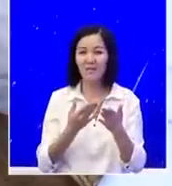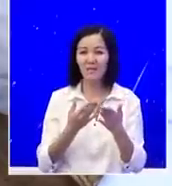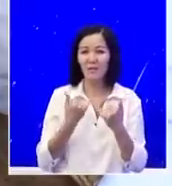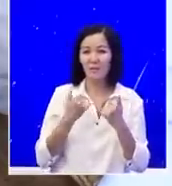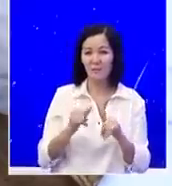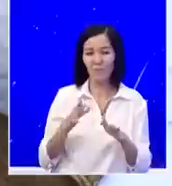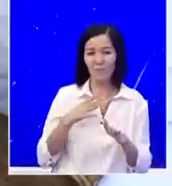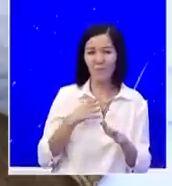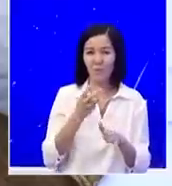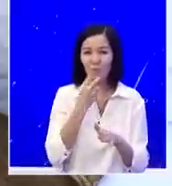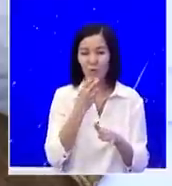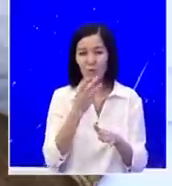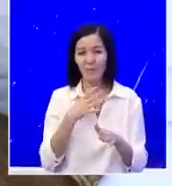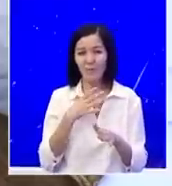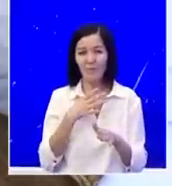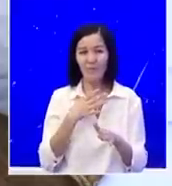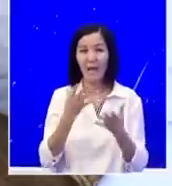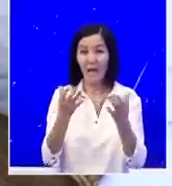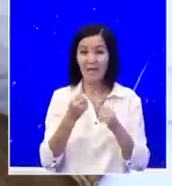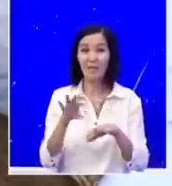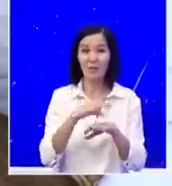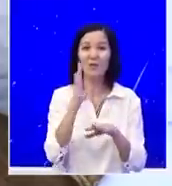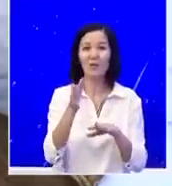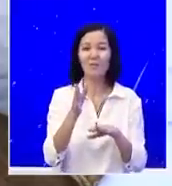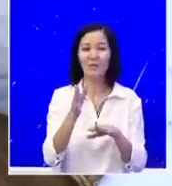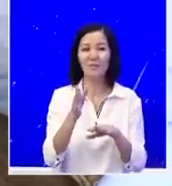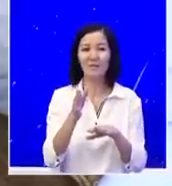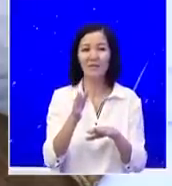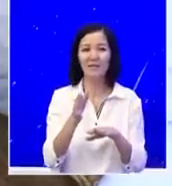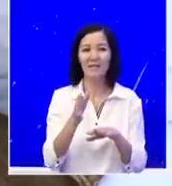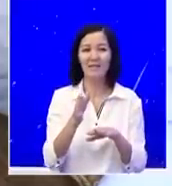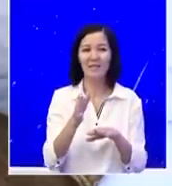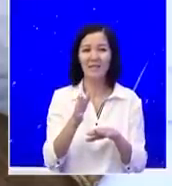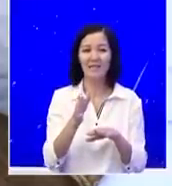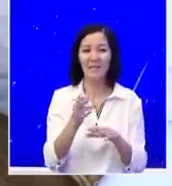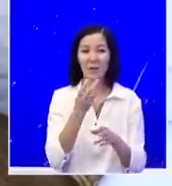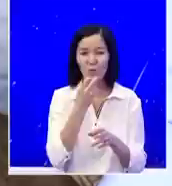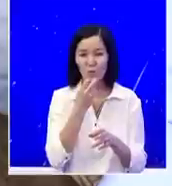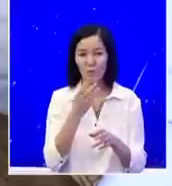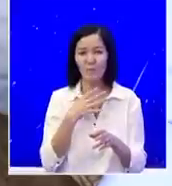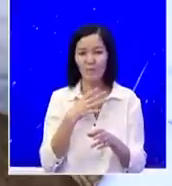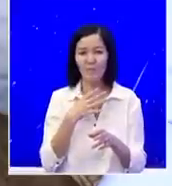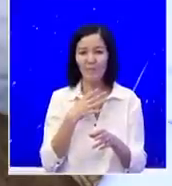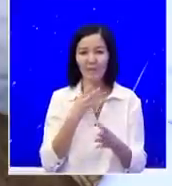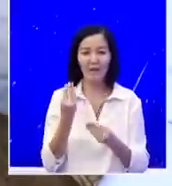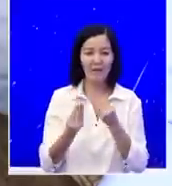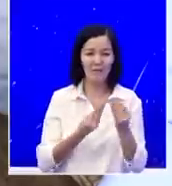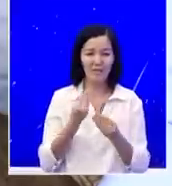да. Енді алса шығамыз ғой бұйыртса дедім. Шығатын шығармыз алса деп күлдім мен де қалжыңдап сөйлей